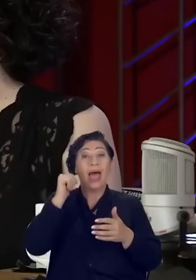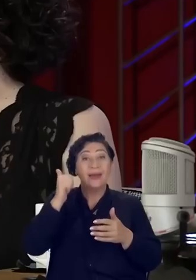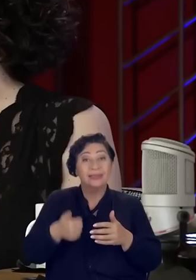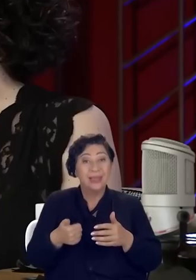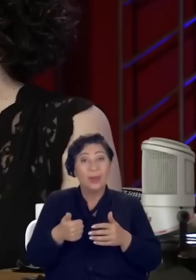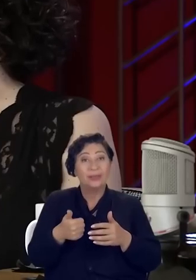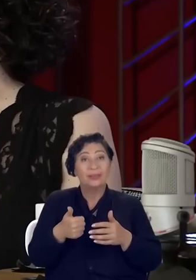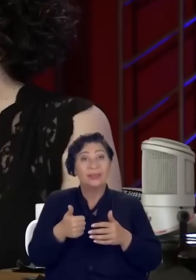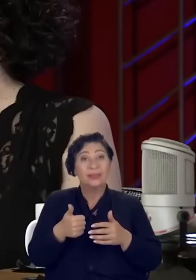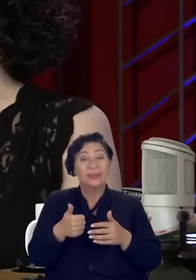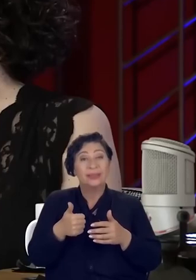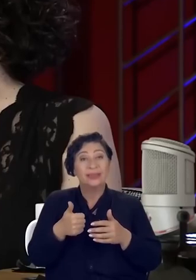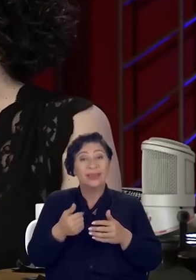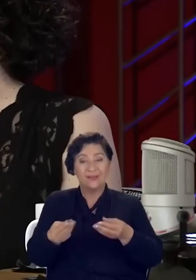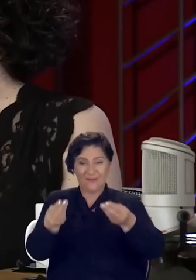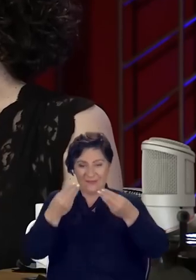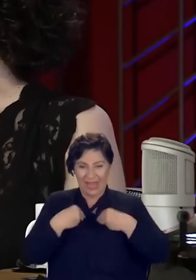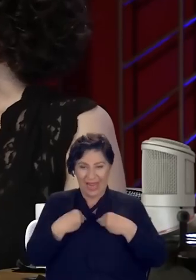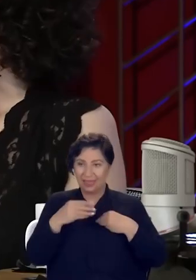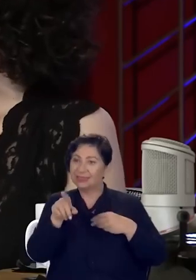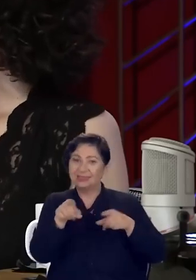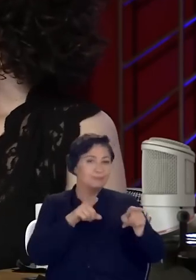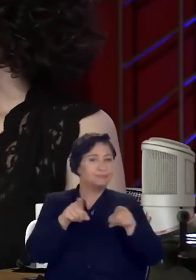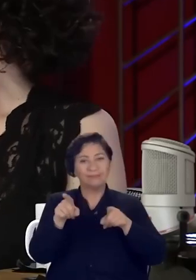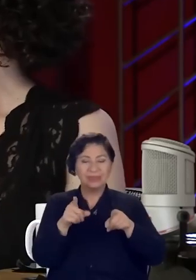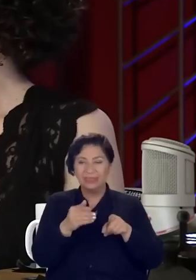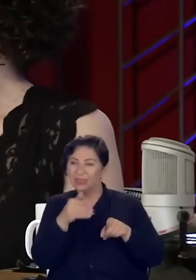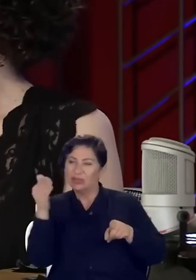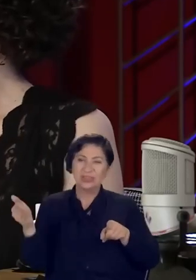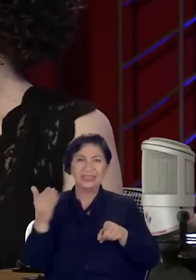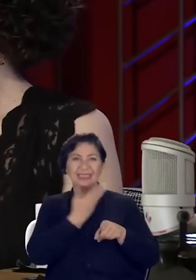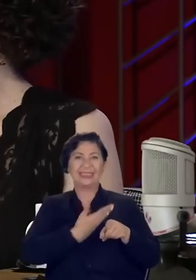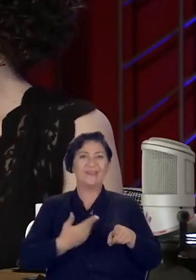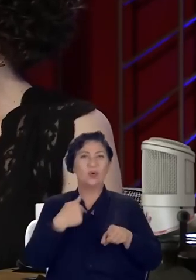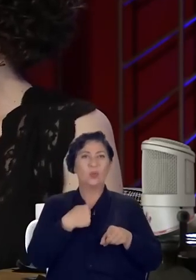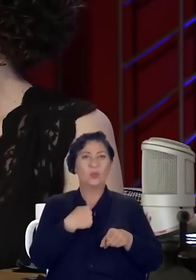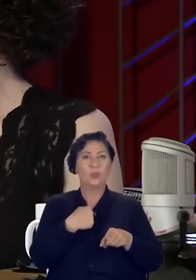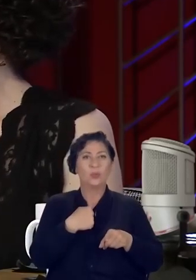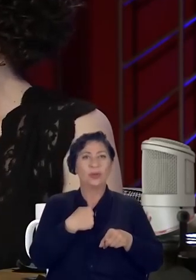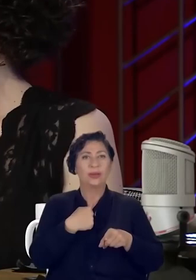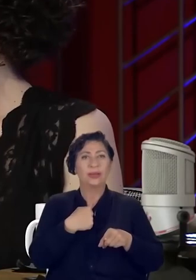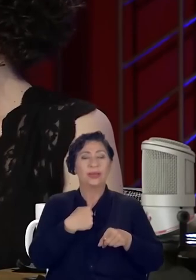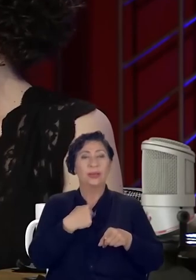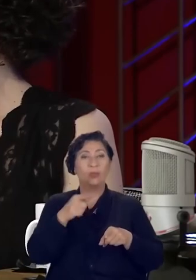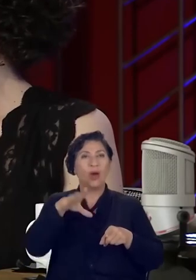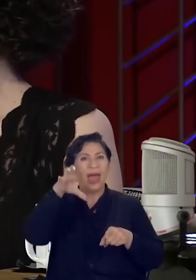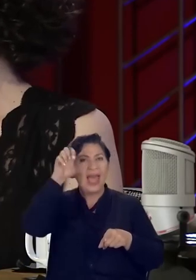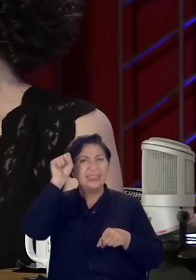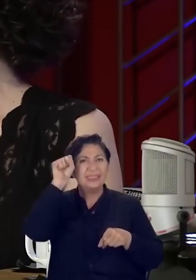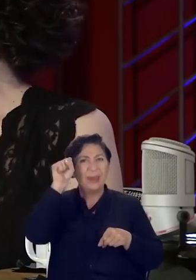zaman sunulan seçeneklerin dışına çıkmayı seven birisiyim. Yani bu